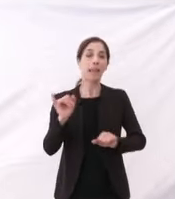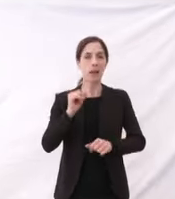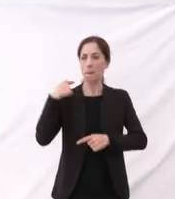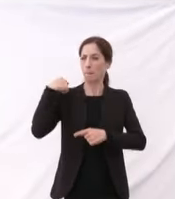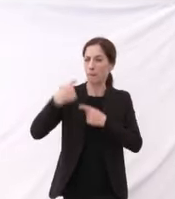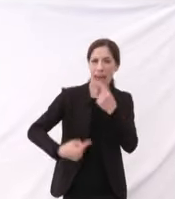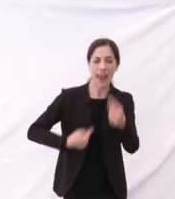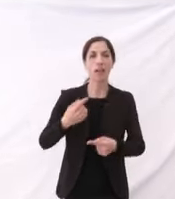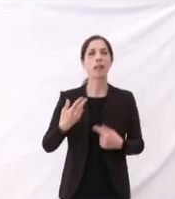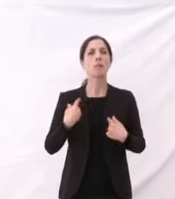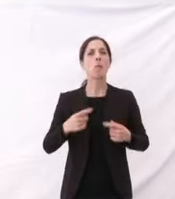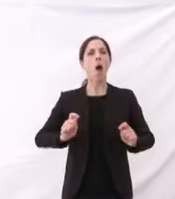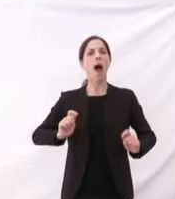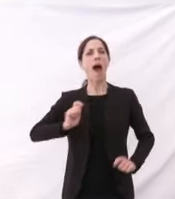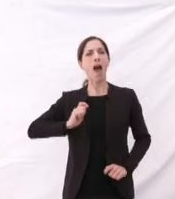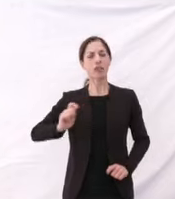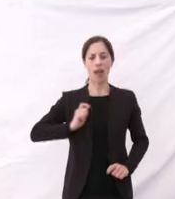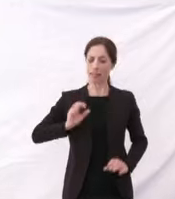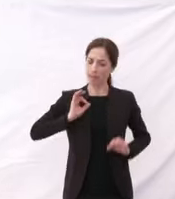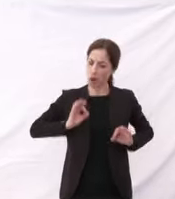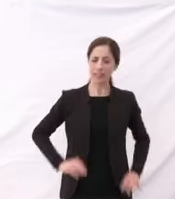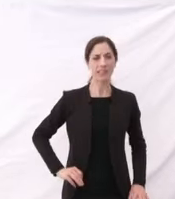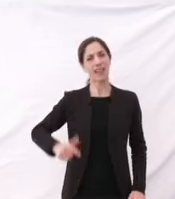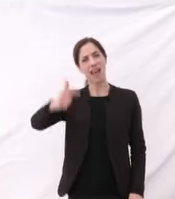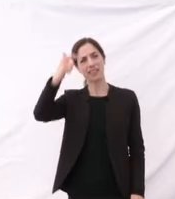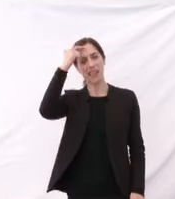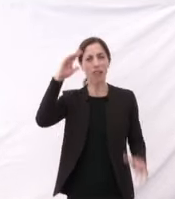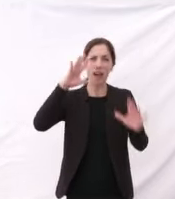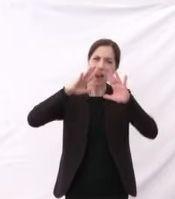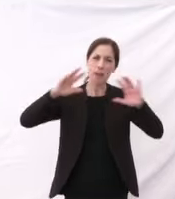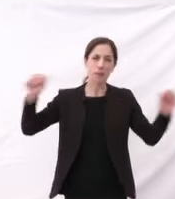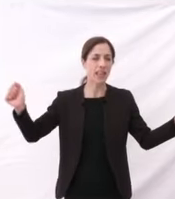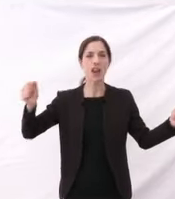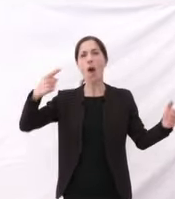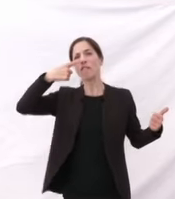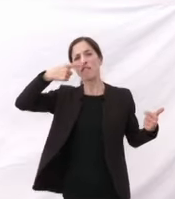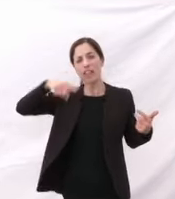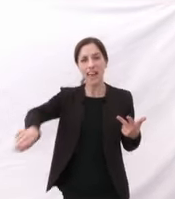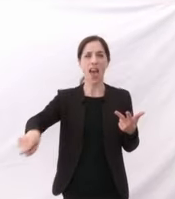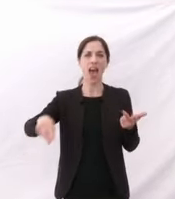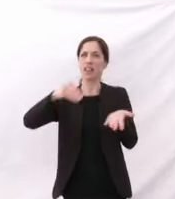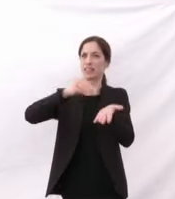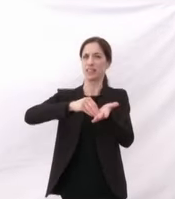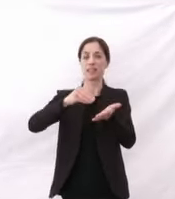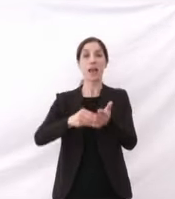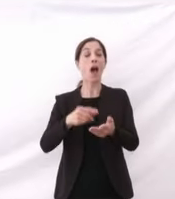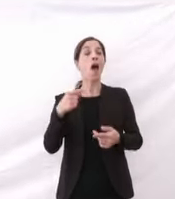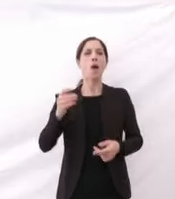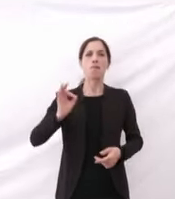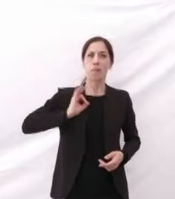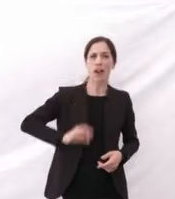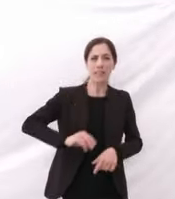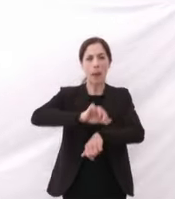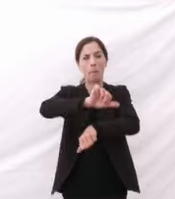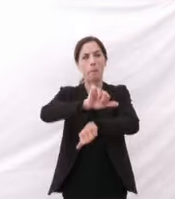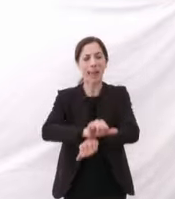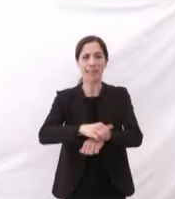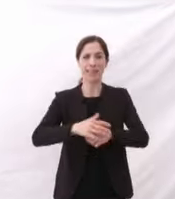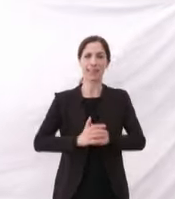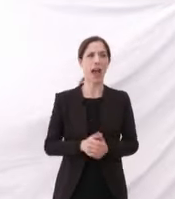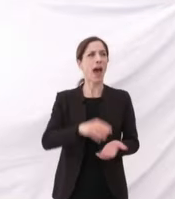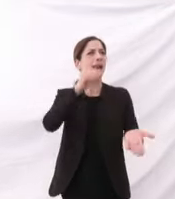tanti agenti della Polizia di Stato, dei Carabinieri, della Guardia di Finanza, della Polizia Penitenziaria,